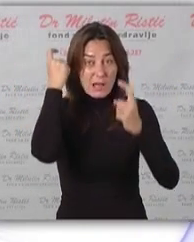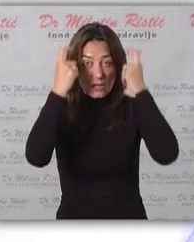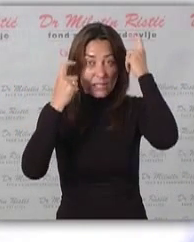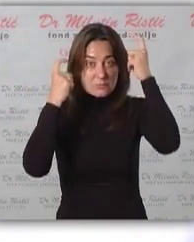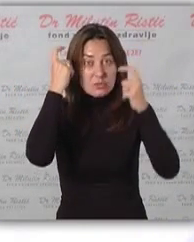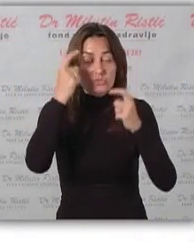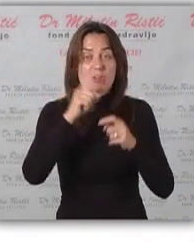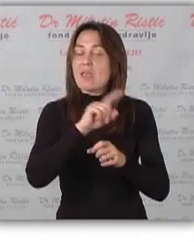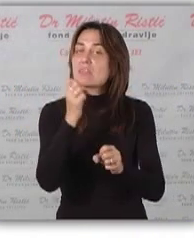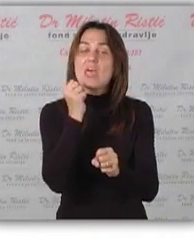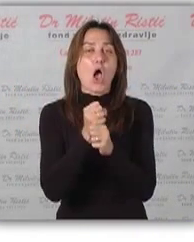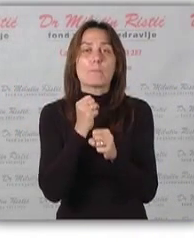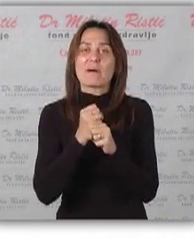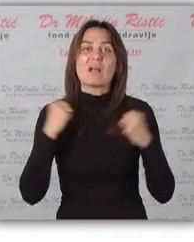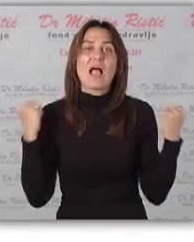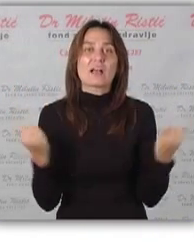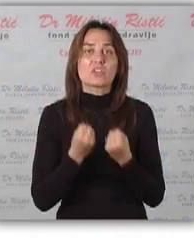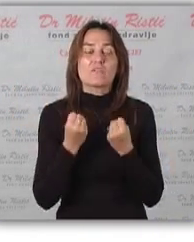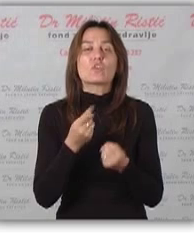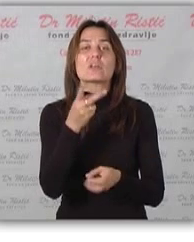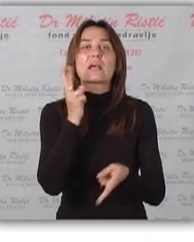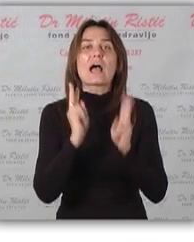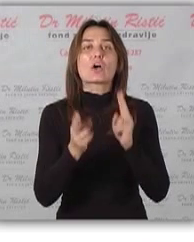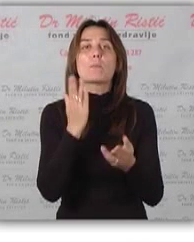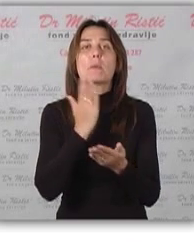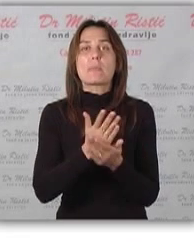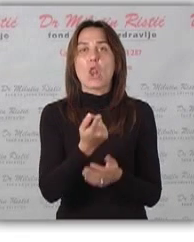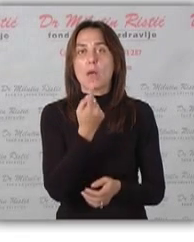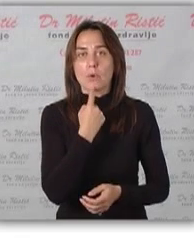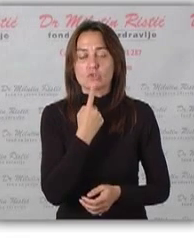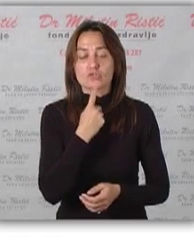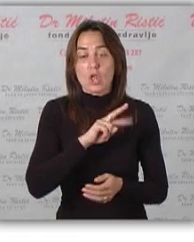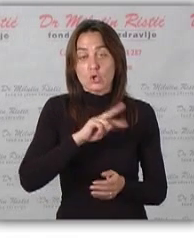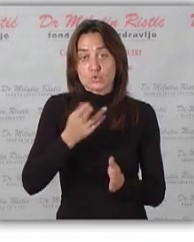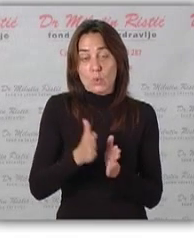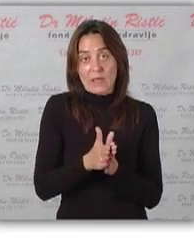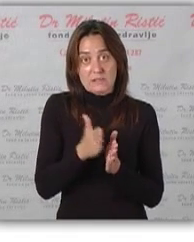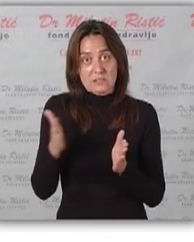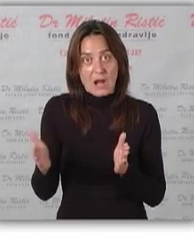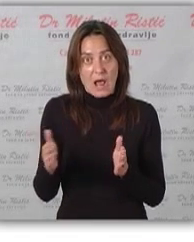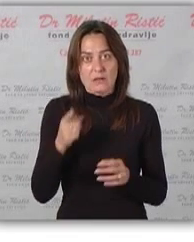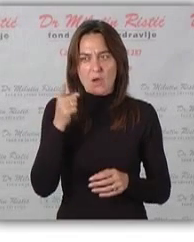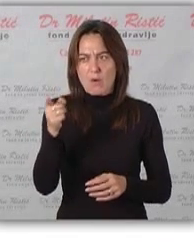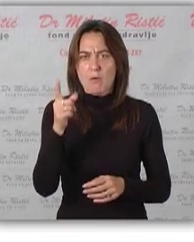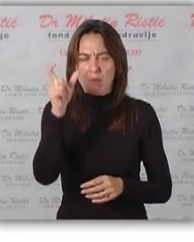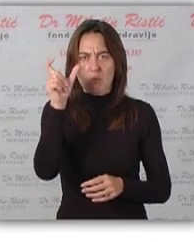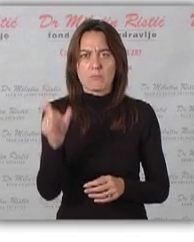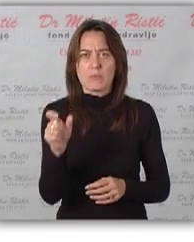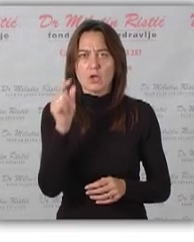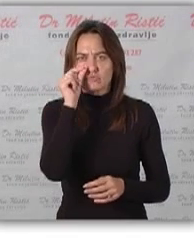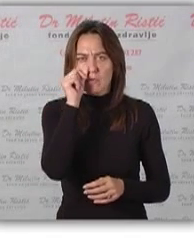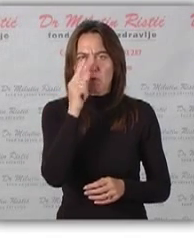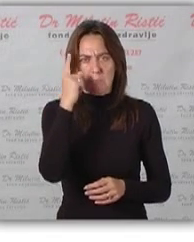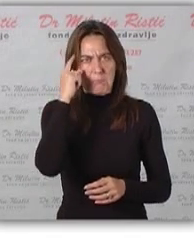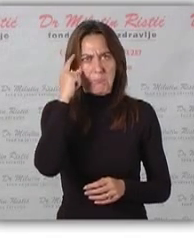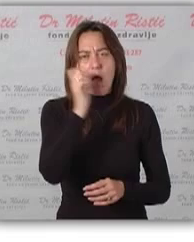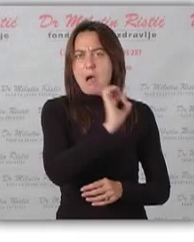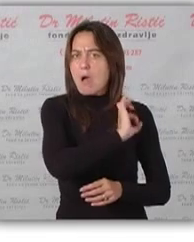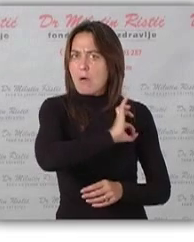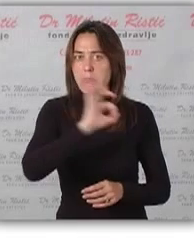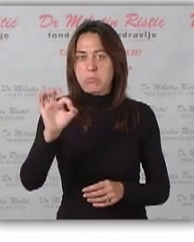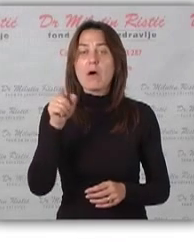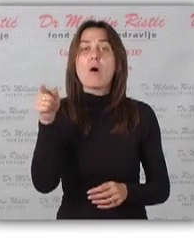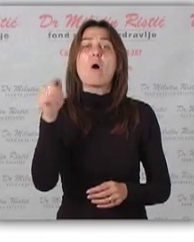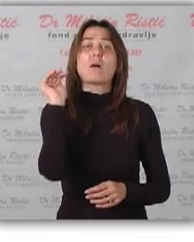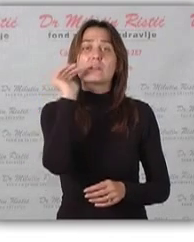te anksioznosti ne obavlja aktivnosti onako kako bi bilo poželjno. S druge strane, kod perfekcionizma se